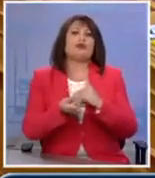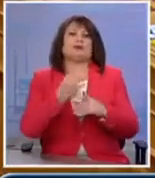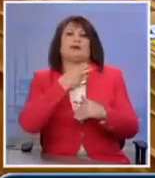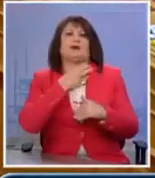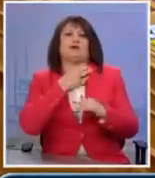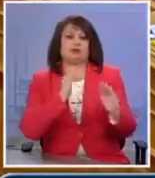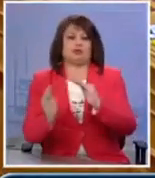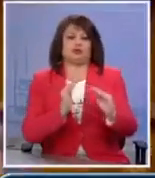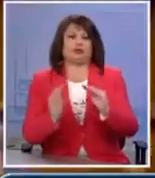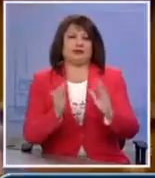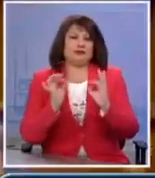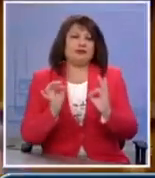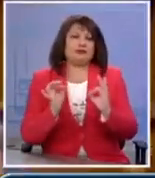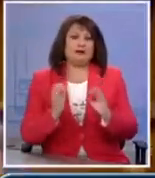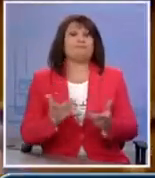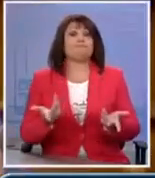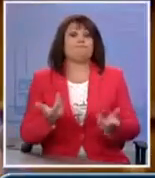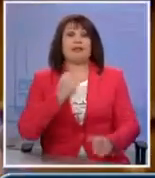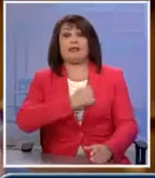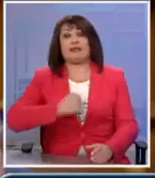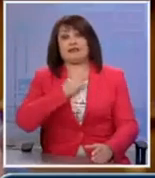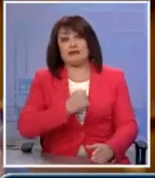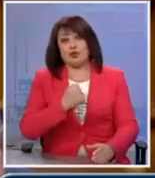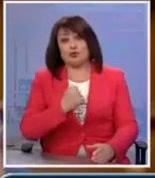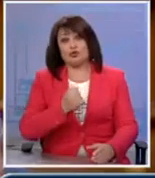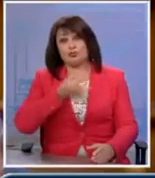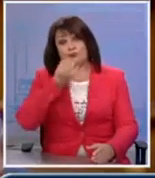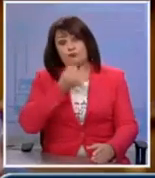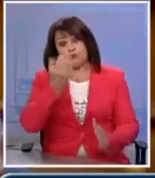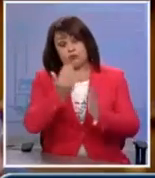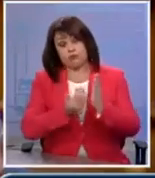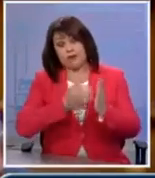προστασίας. Δυστυχώς, για τους λόγους που ήδη ανέφερα